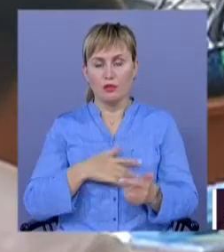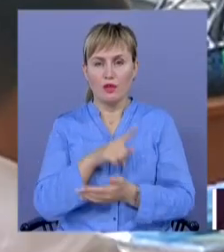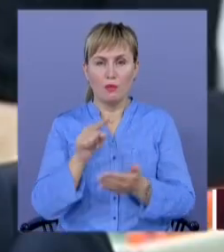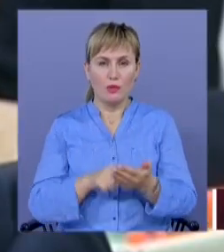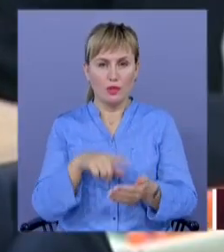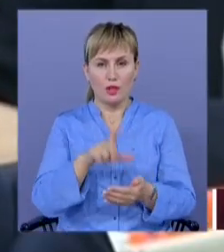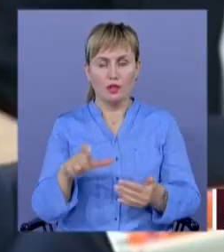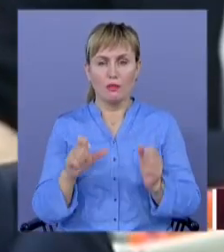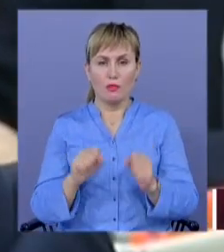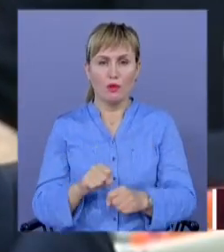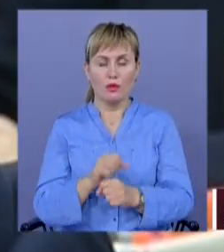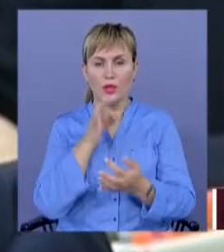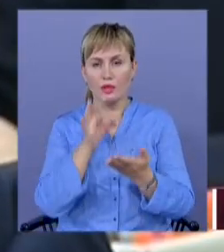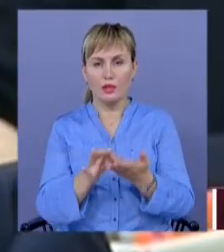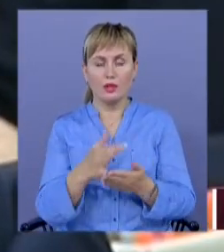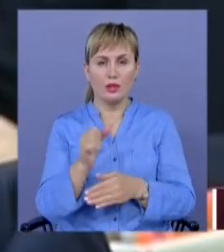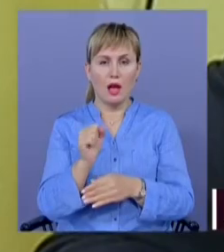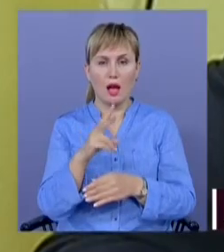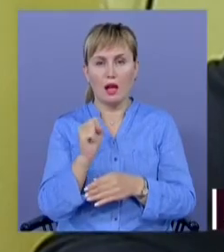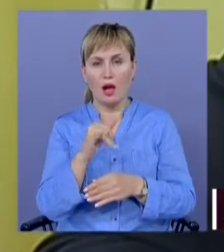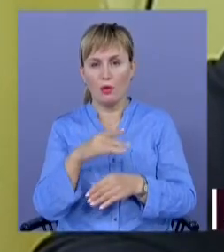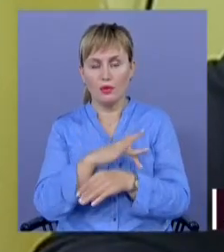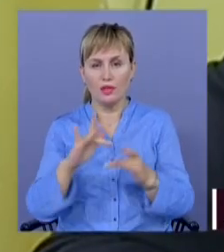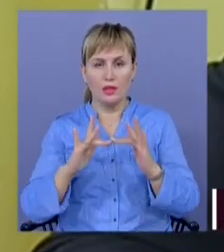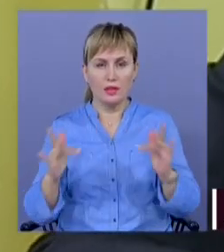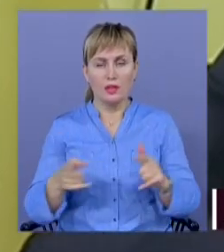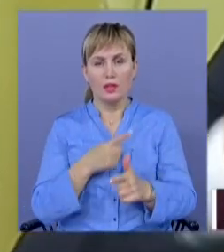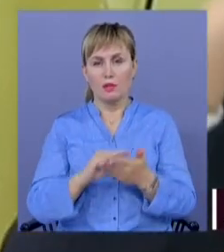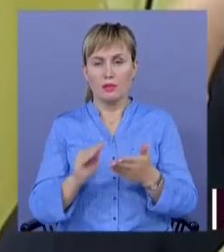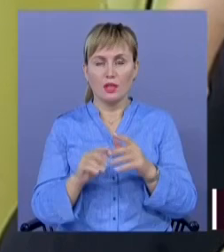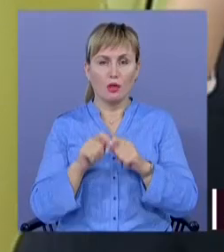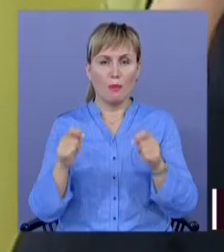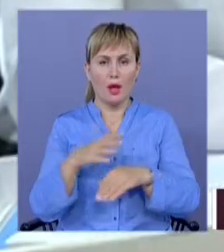вопросы горожане могут адресовать на их аккаунты в соцсетях или же писать в Open